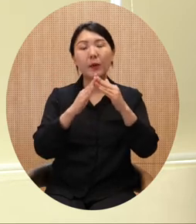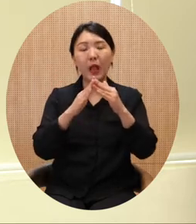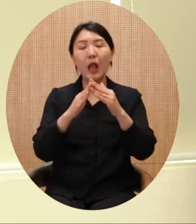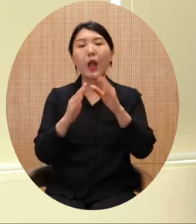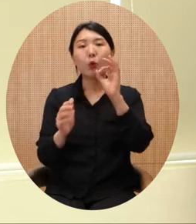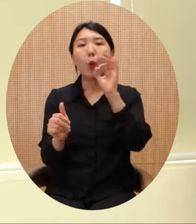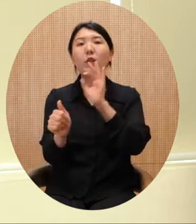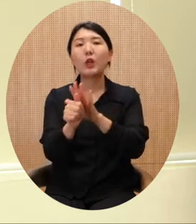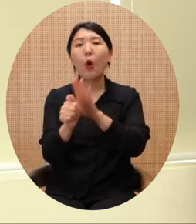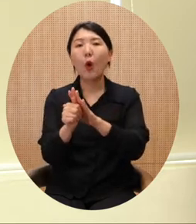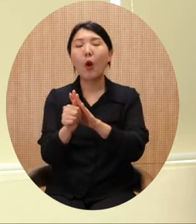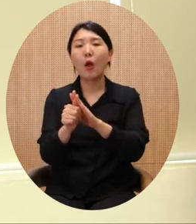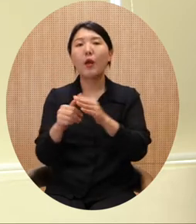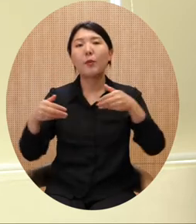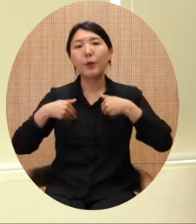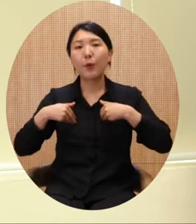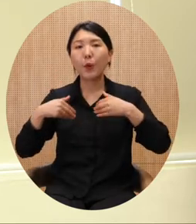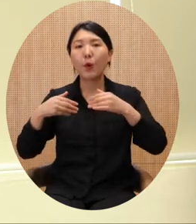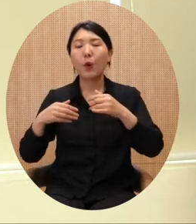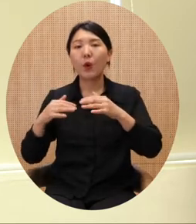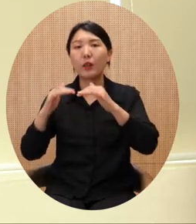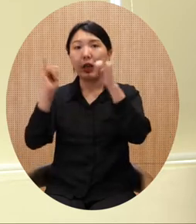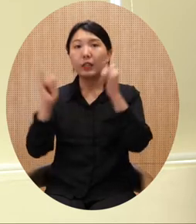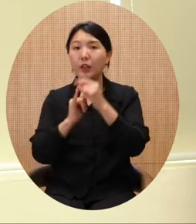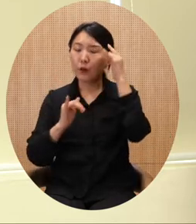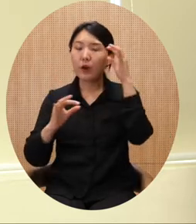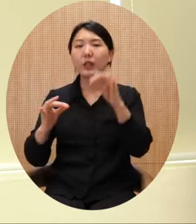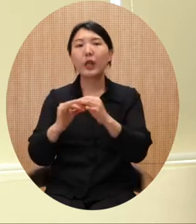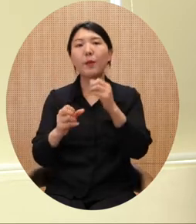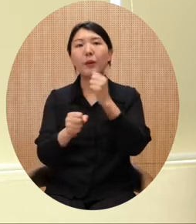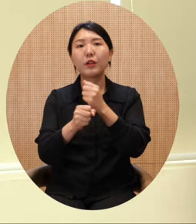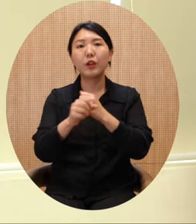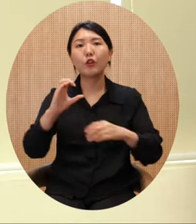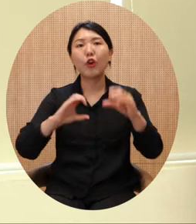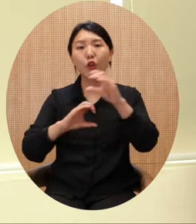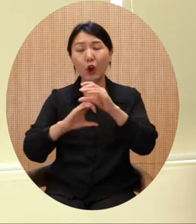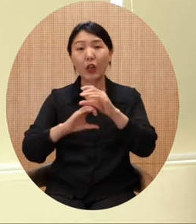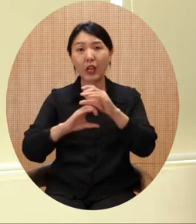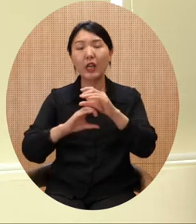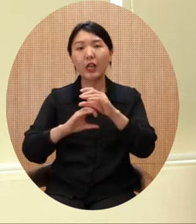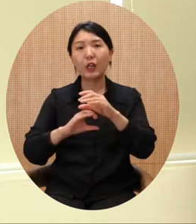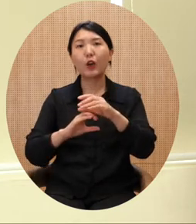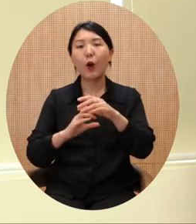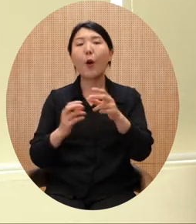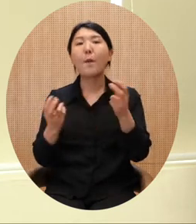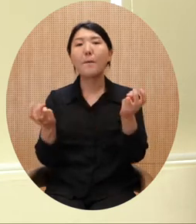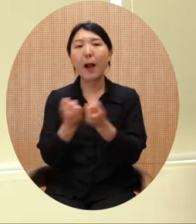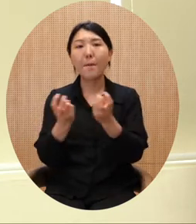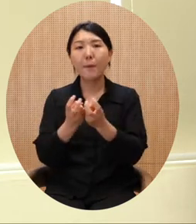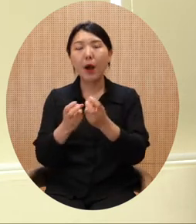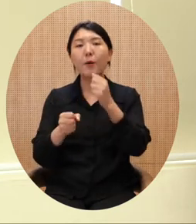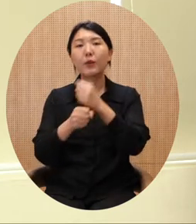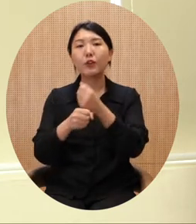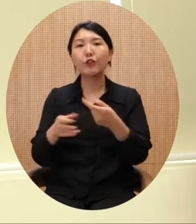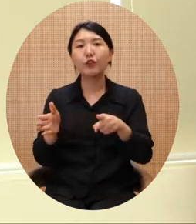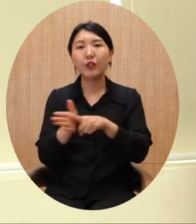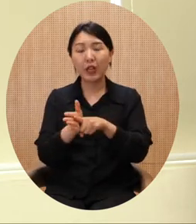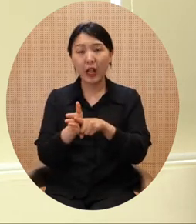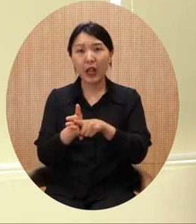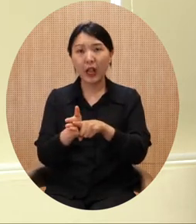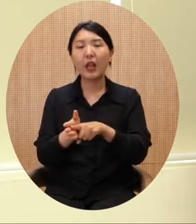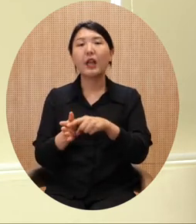필요성에 대한 사회적 공감대를 확산하여 추가적인 아동주거지원제도의 개선 방안을 도출하고자